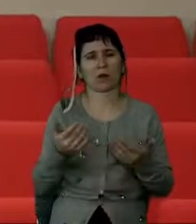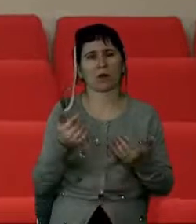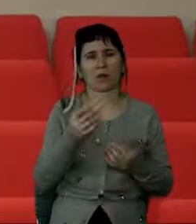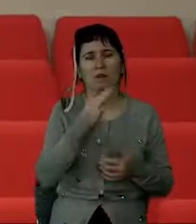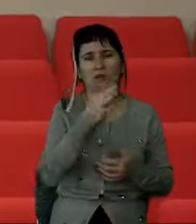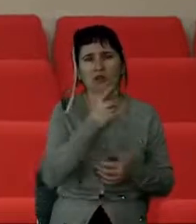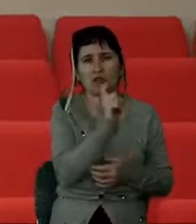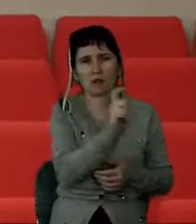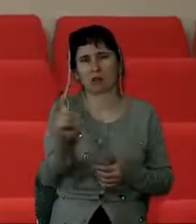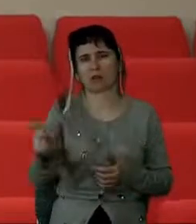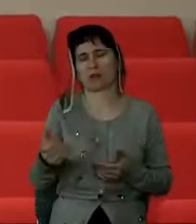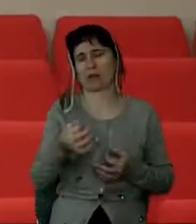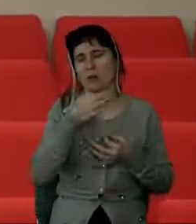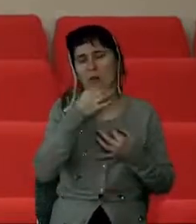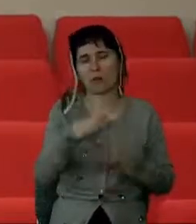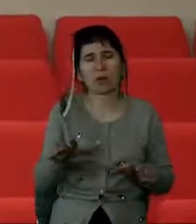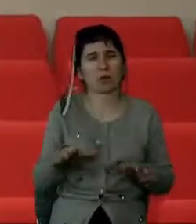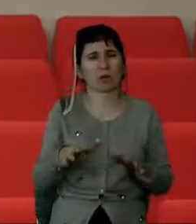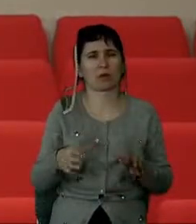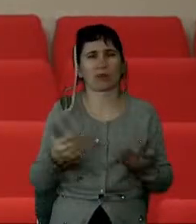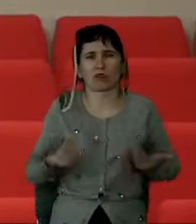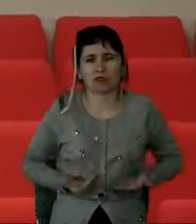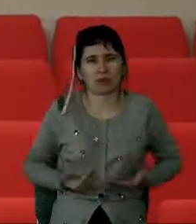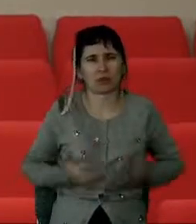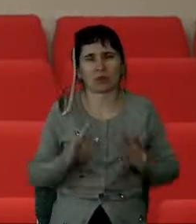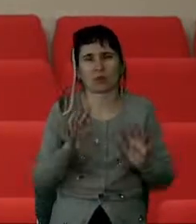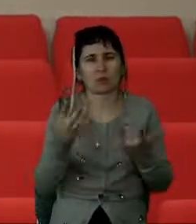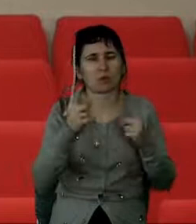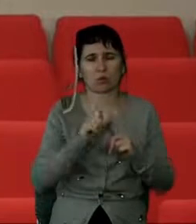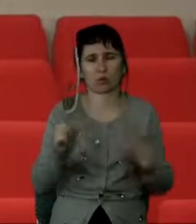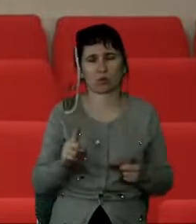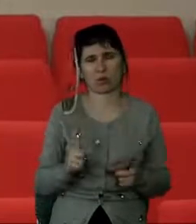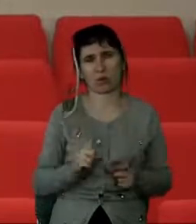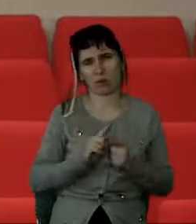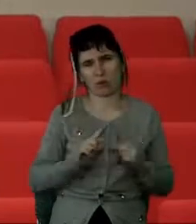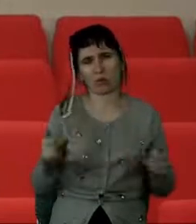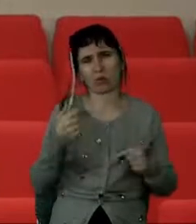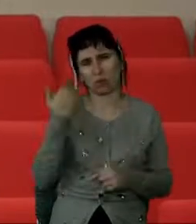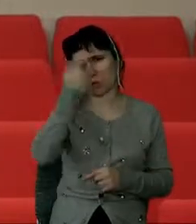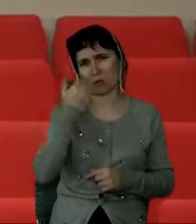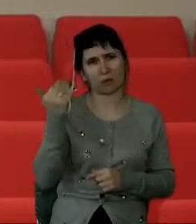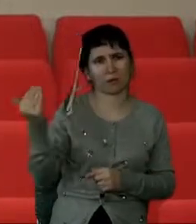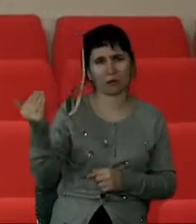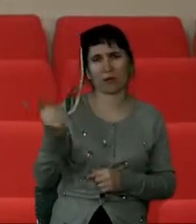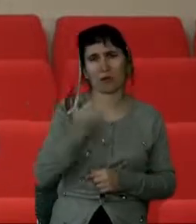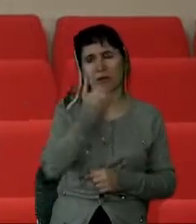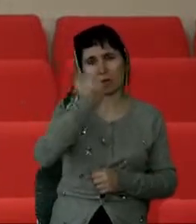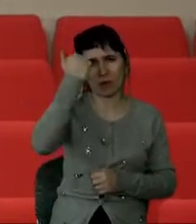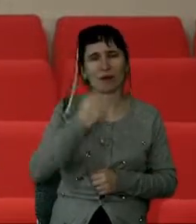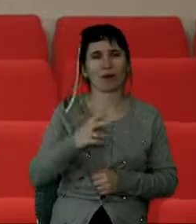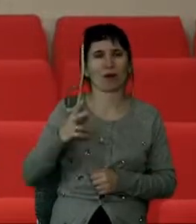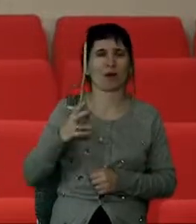дякувати Господеві. Особливо в мене є велика подяка Богові. У мене народилась донечка, я